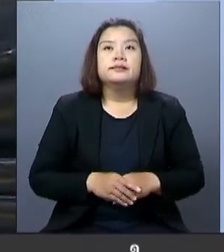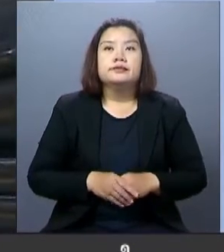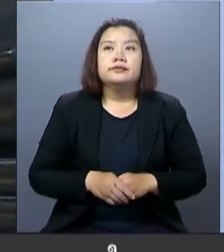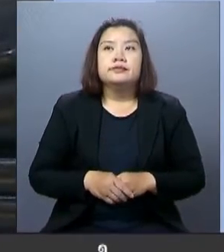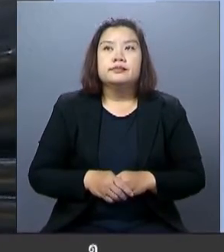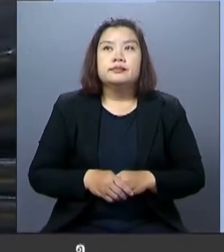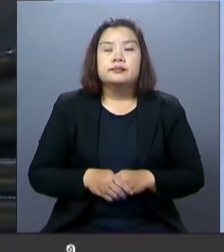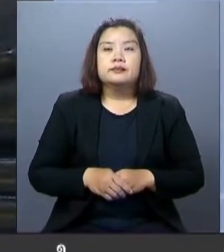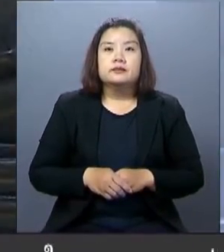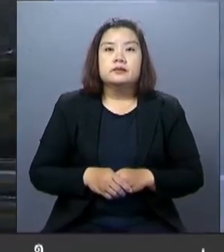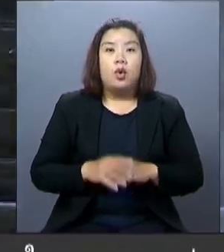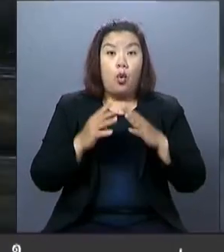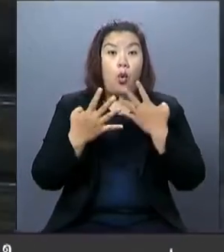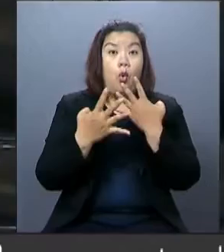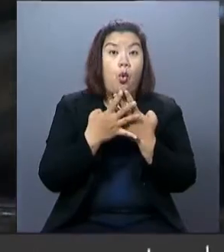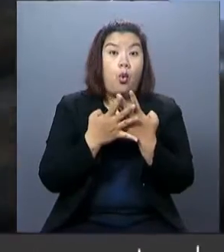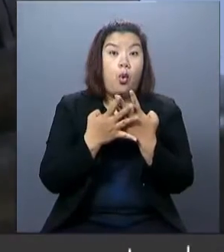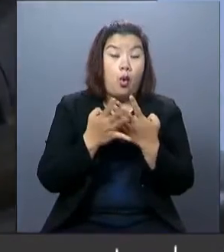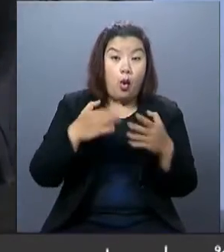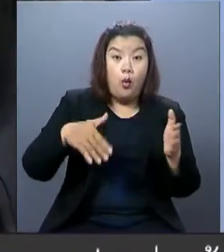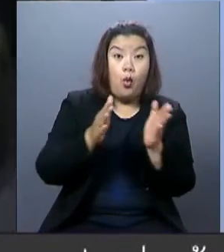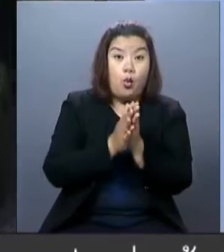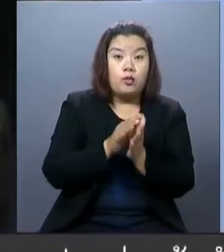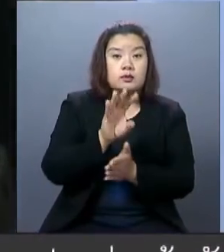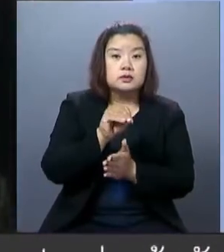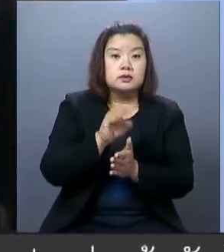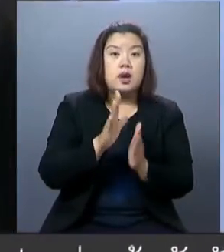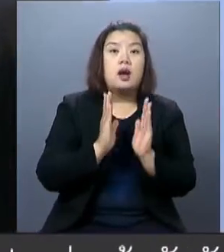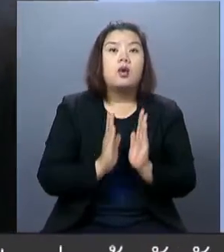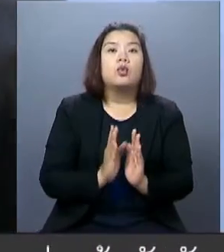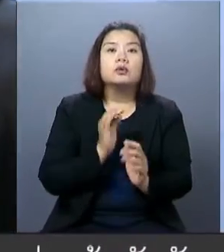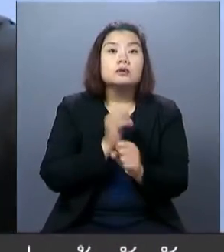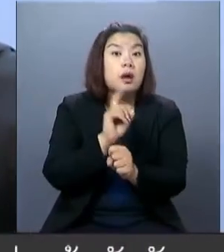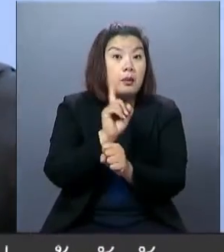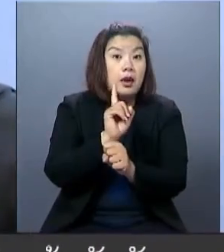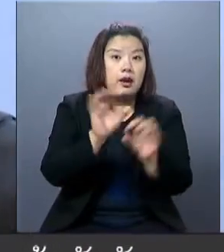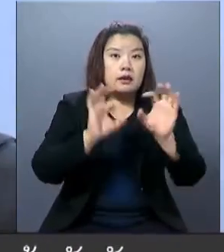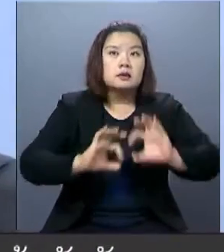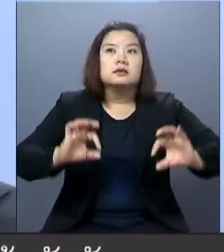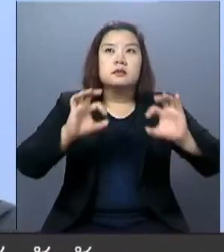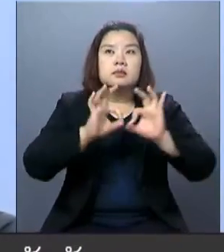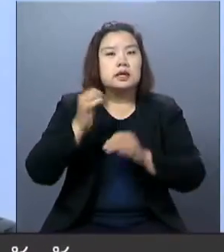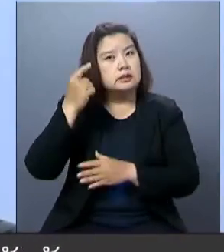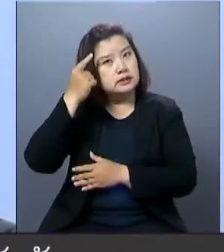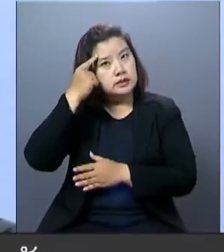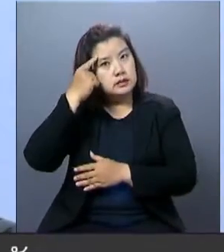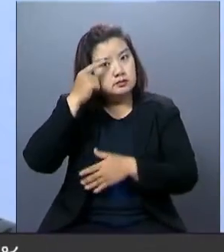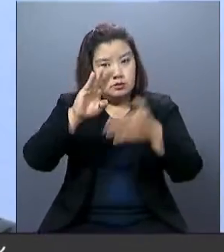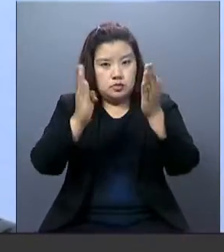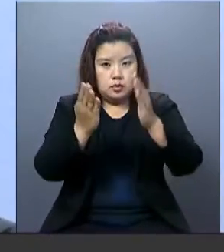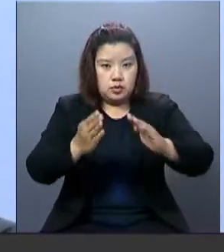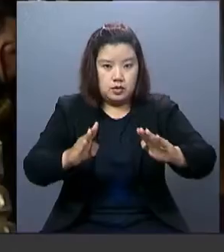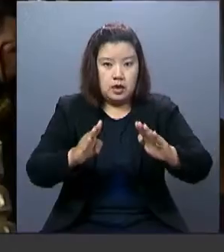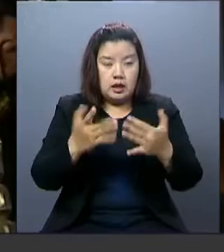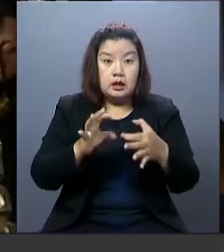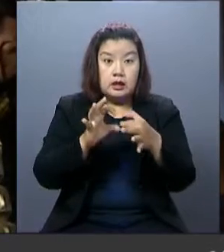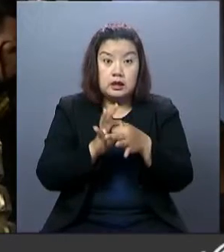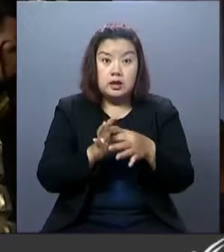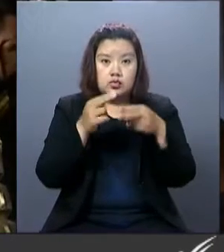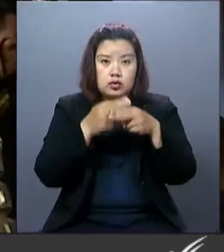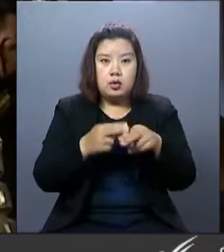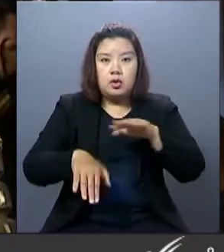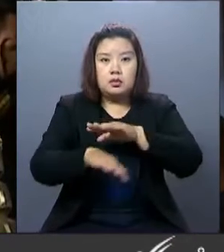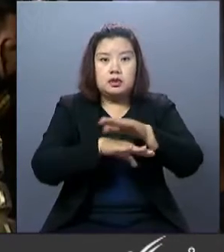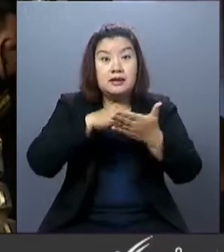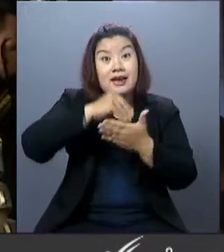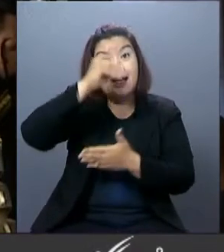สิ่งที่ผู้ต้องขังในโครงการทั้ง45คนต้องมีคือความรู้ด้านพุทธลักษณะซึ่งเป็นวิชาพื้นฐานที่ได้ผู้สอนจากคณะมัณฑน